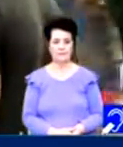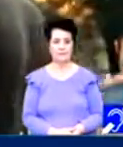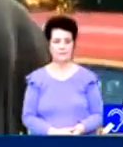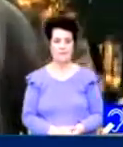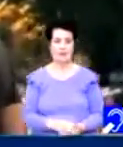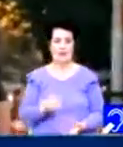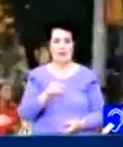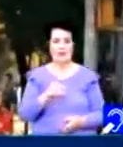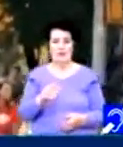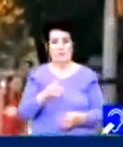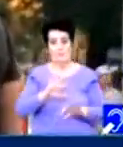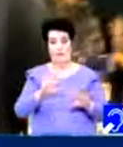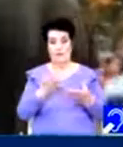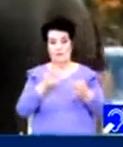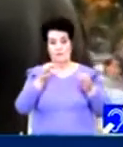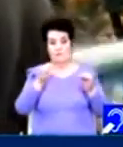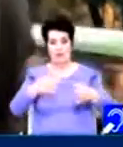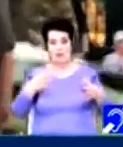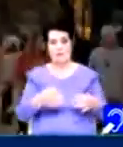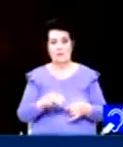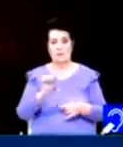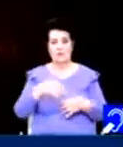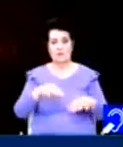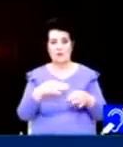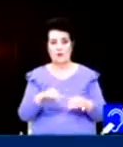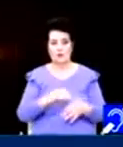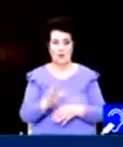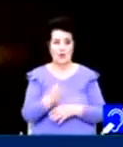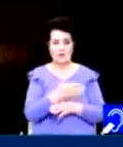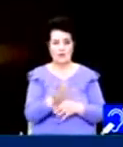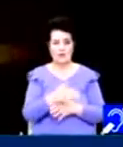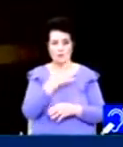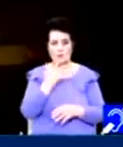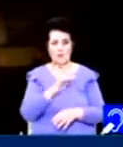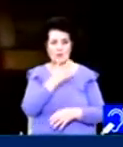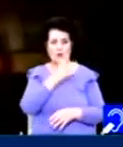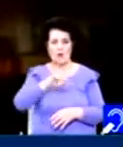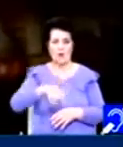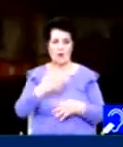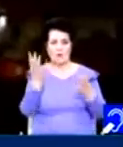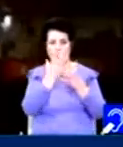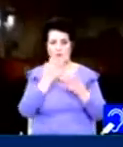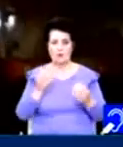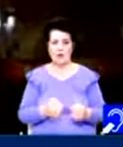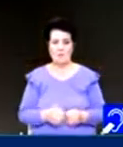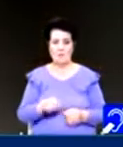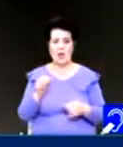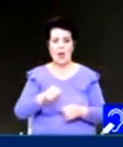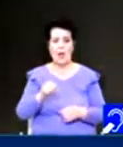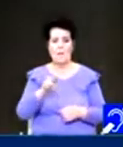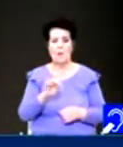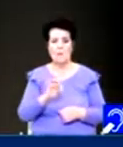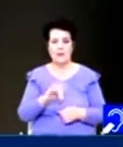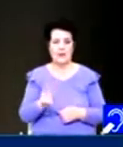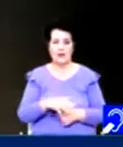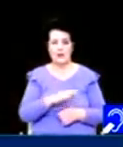Unii civili au devenit brusc agenți de circulație. Acest bărbat, de exemplu, a dirijat traficul multe ore până la lăsarea serii. Pompierii au fost chemați să scoată sute